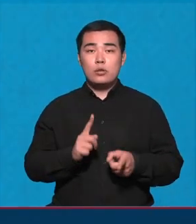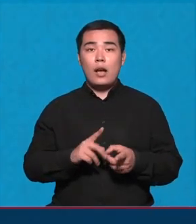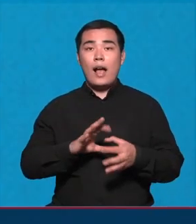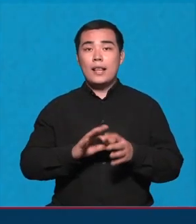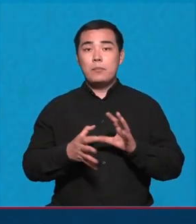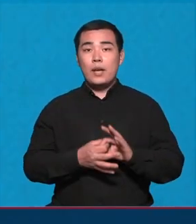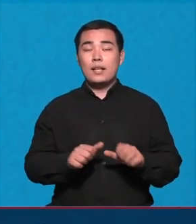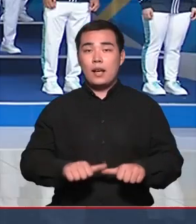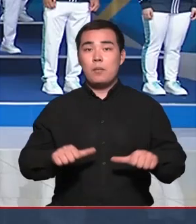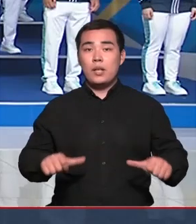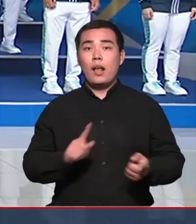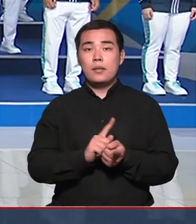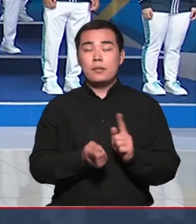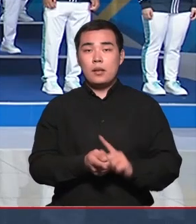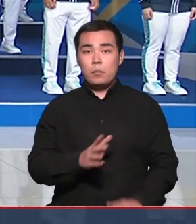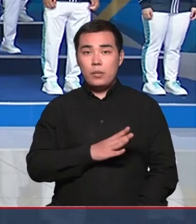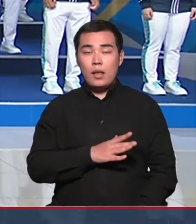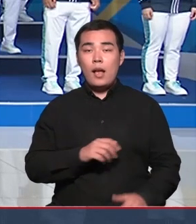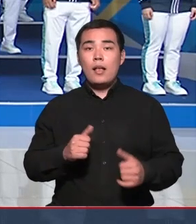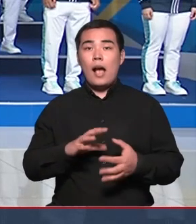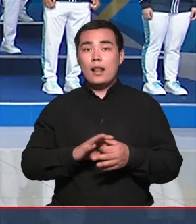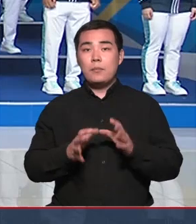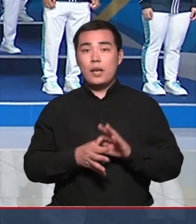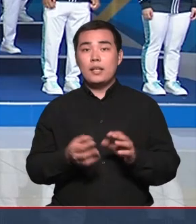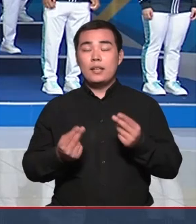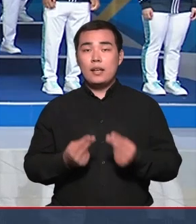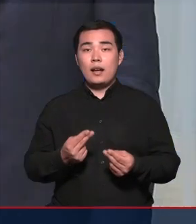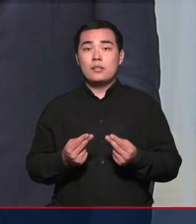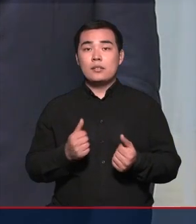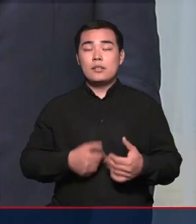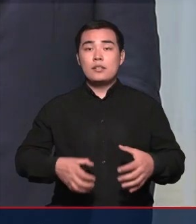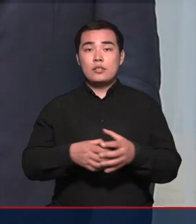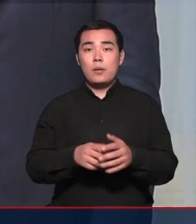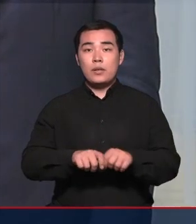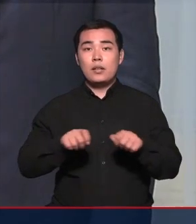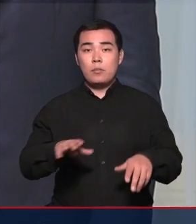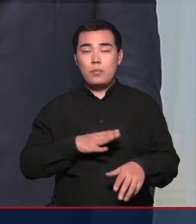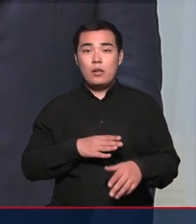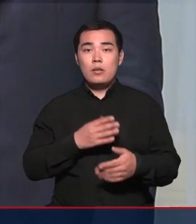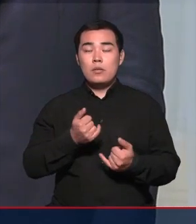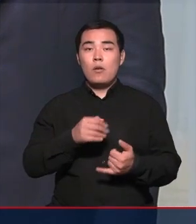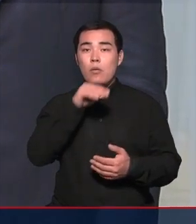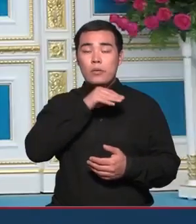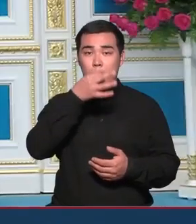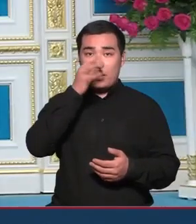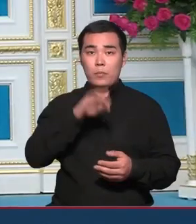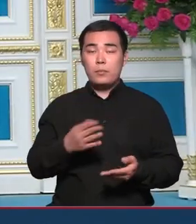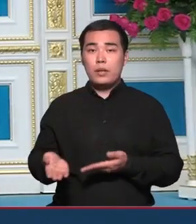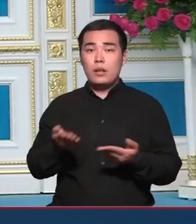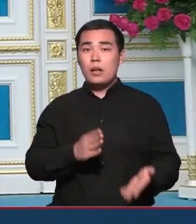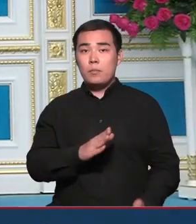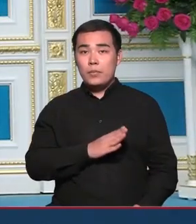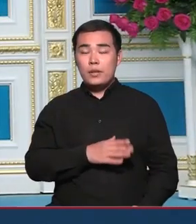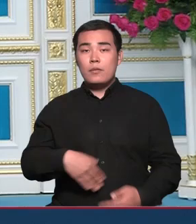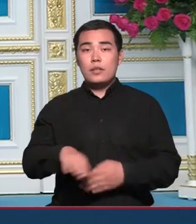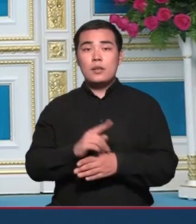комитетінде өзгерістер болды. Олимпиада ойындарына дайындық штабы құрылды. Тәжірибелі мамандарды шақырдық.